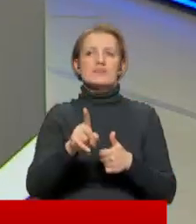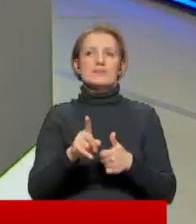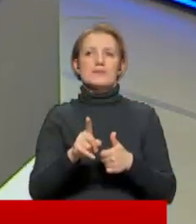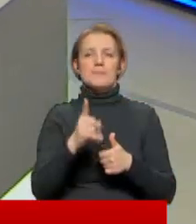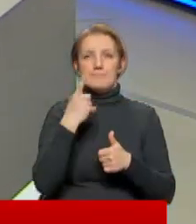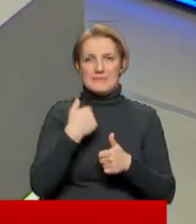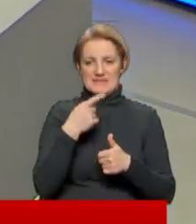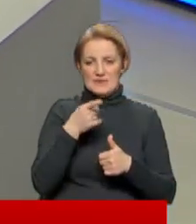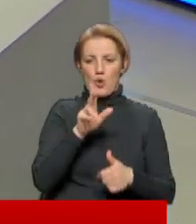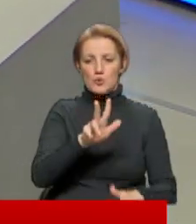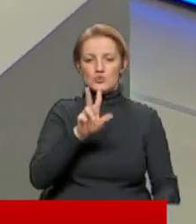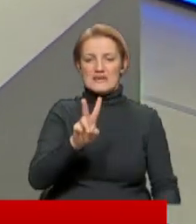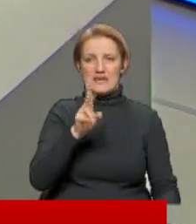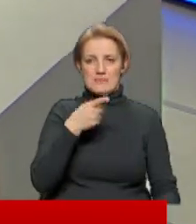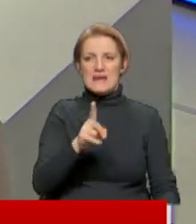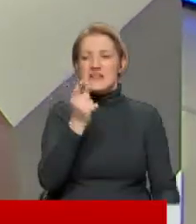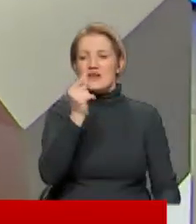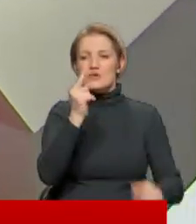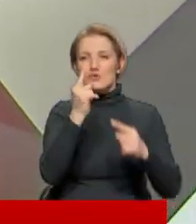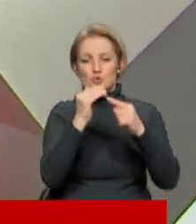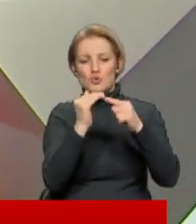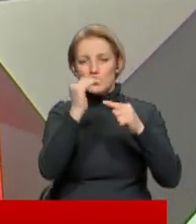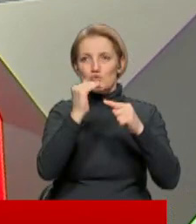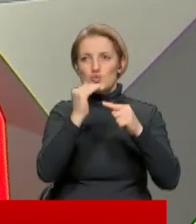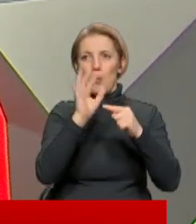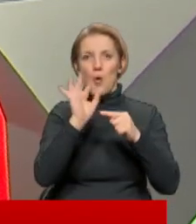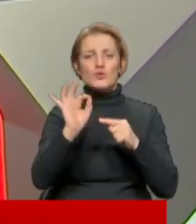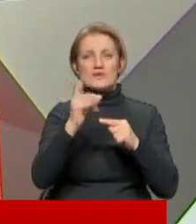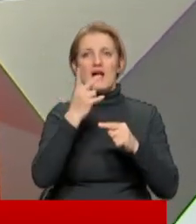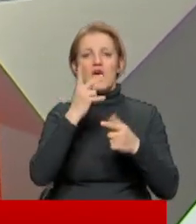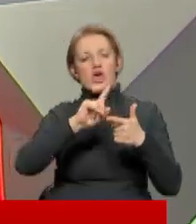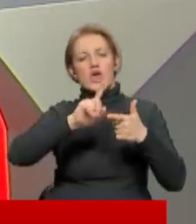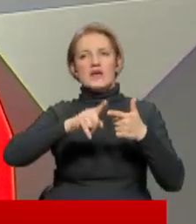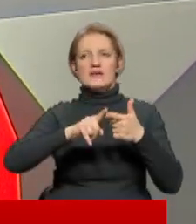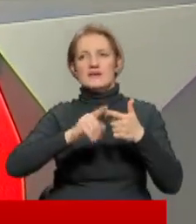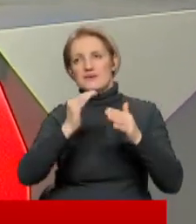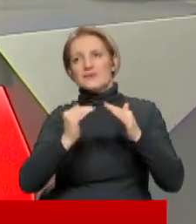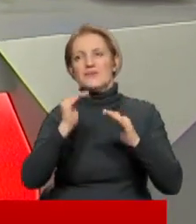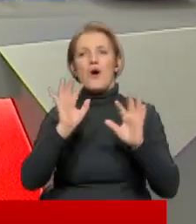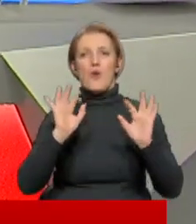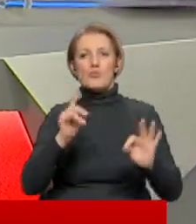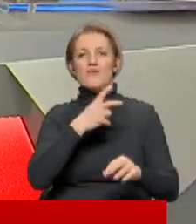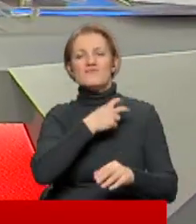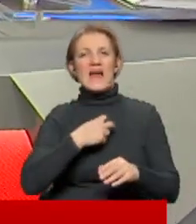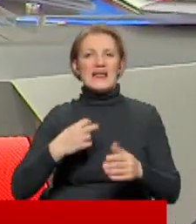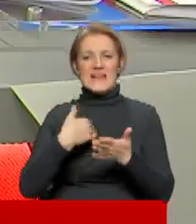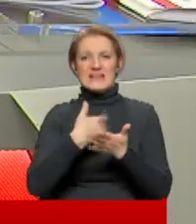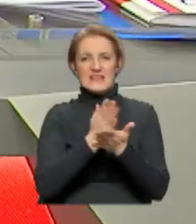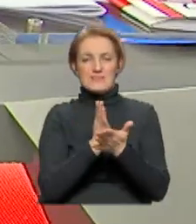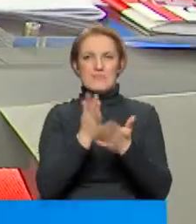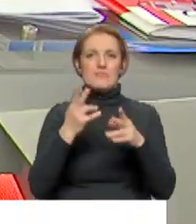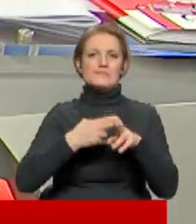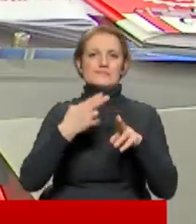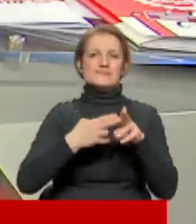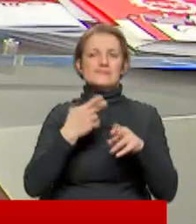Evet. Biz 32 bin liranın 1 lira üstüne çıktığımızda bir üst vergi dilimine çıkıyoruz. Oysa bu vergi dilimi,